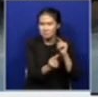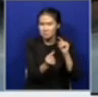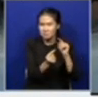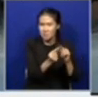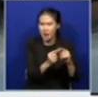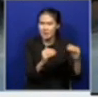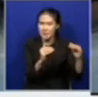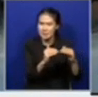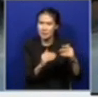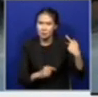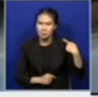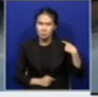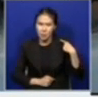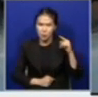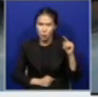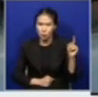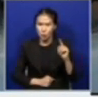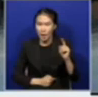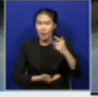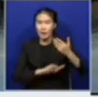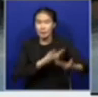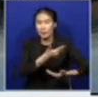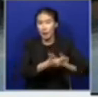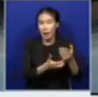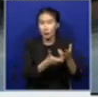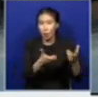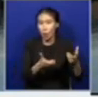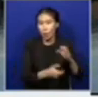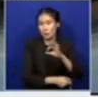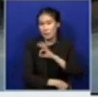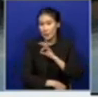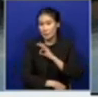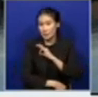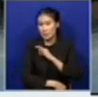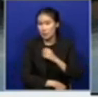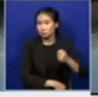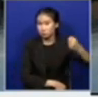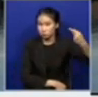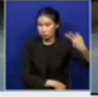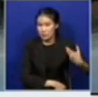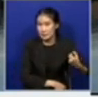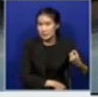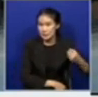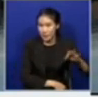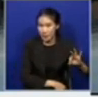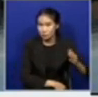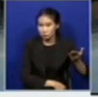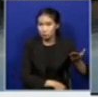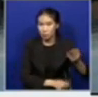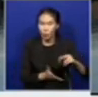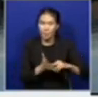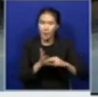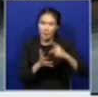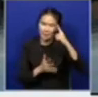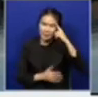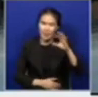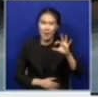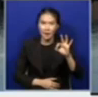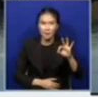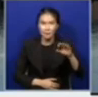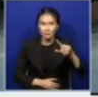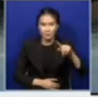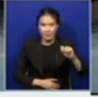ว่า CPTPP คือความตกลงเสรีทางการค้าหรือ FTA ที่กำหนดกฎเกณ